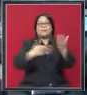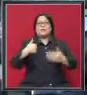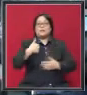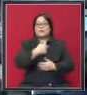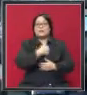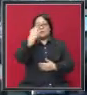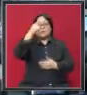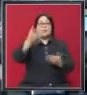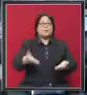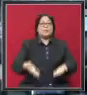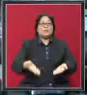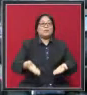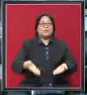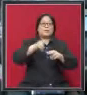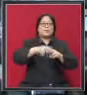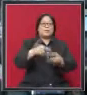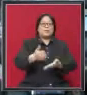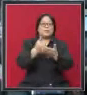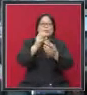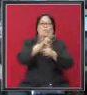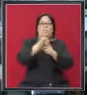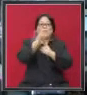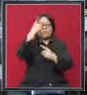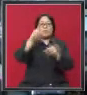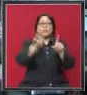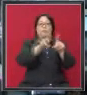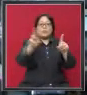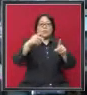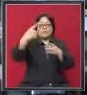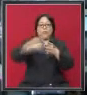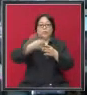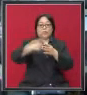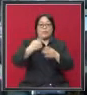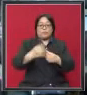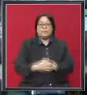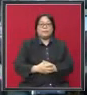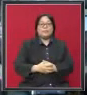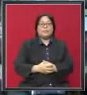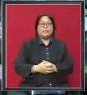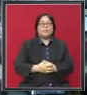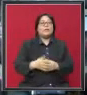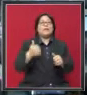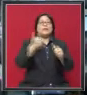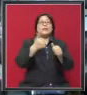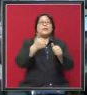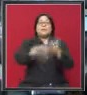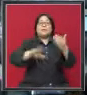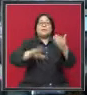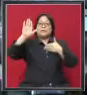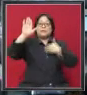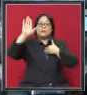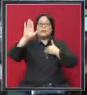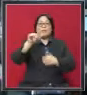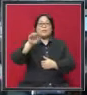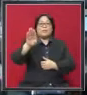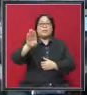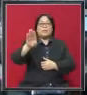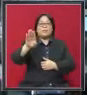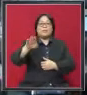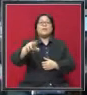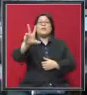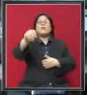kami untuk naikkan bantuan kebajikan kepada RM1,000 setiap bulan. Seperti mana yang dijanjikan oleh Yang Amat